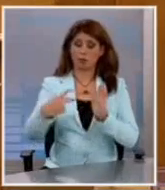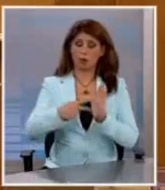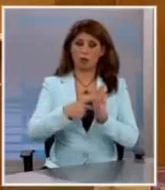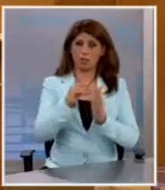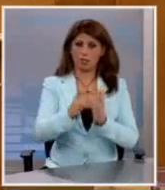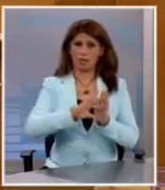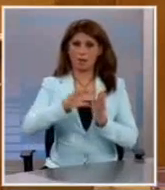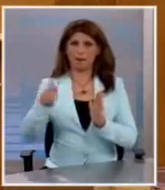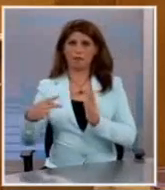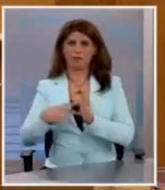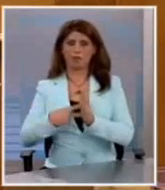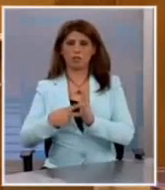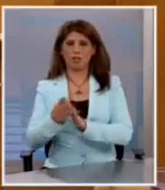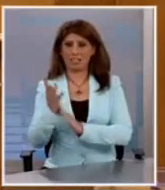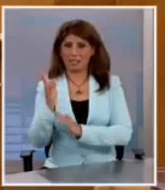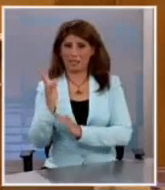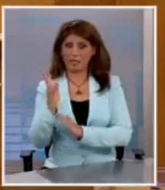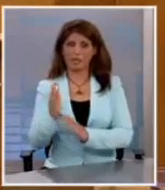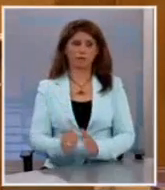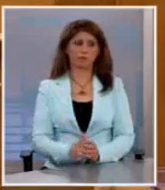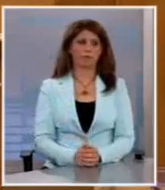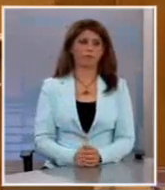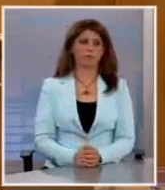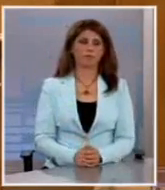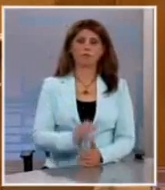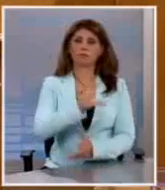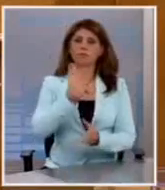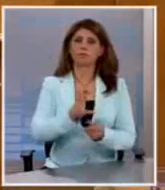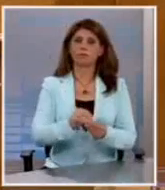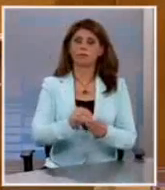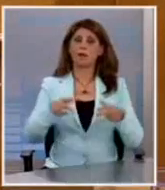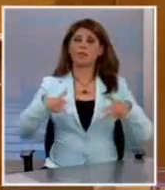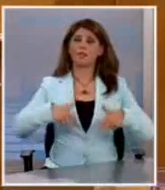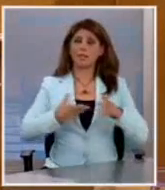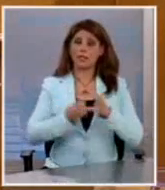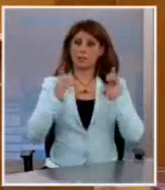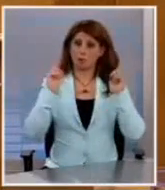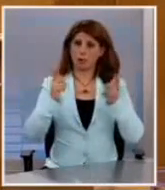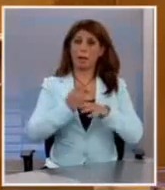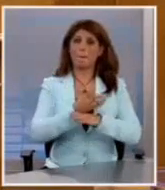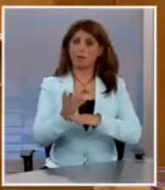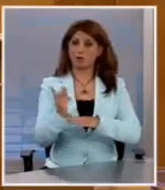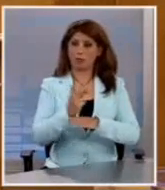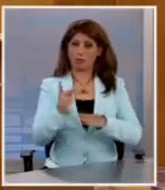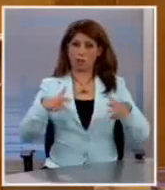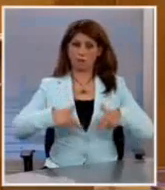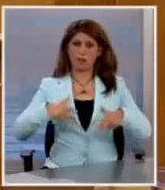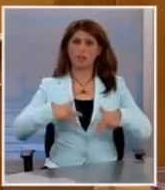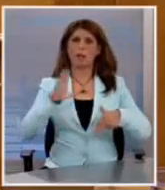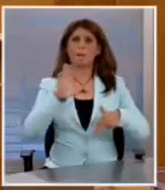2010 μέχρι το 2014 είναι στο σύνολό τους από την κυβερνήση Νέας Δημοκρατίας και ΠΑΣΟΚ